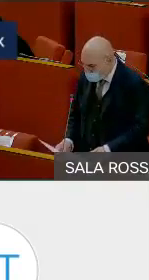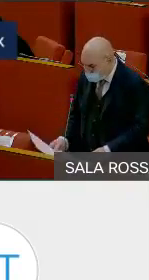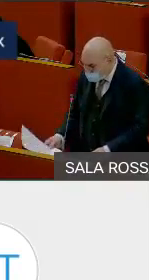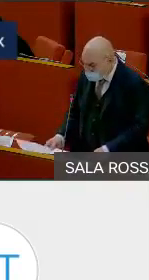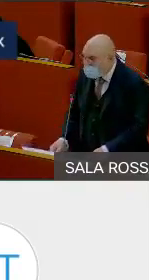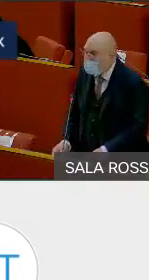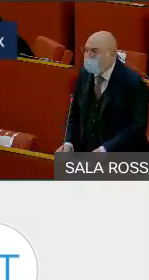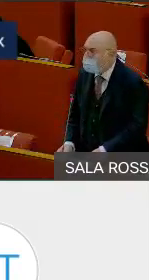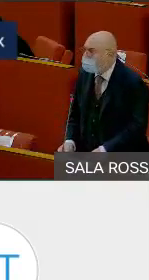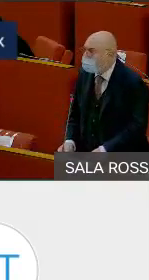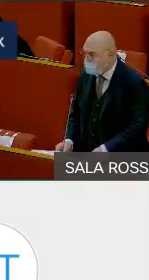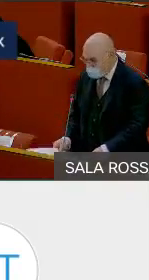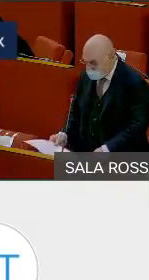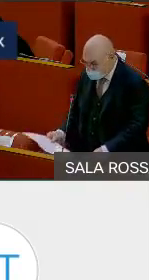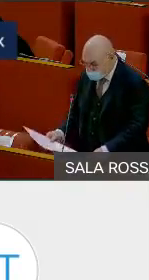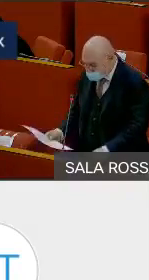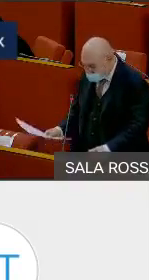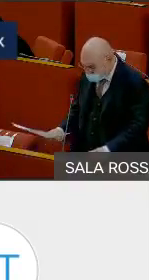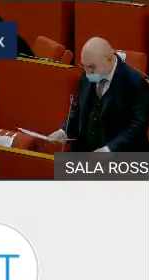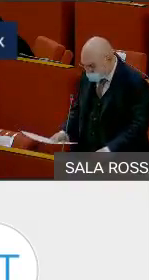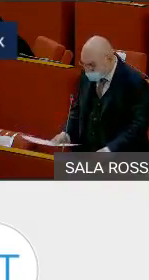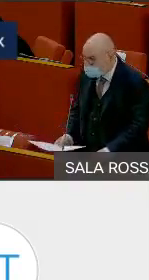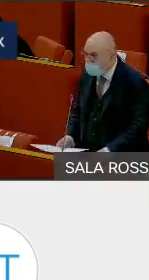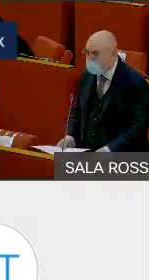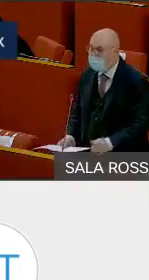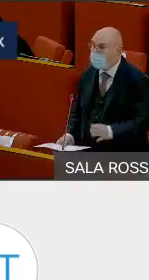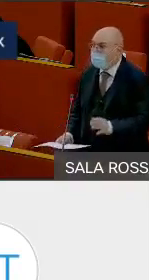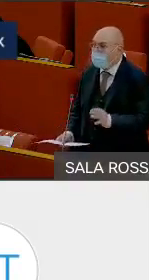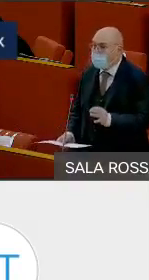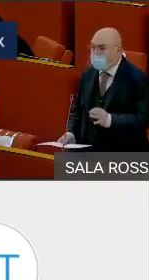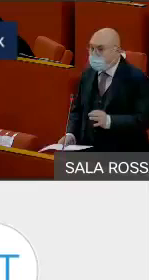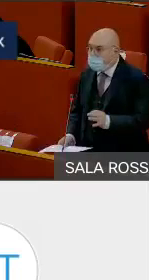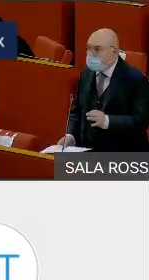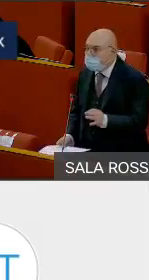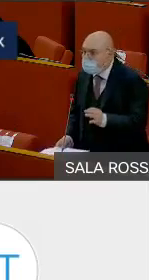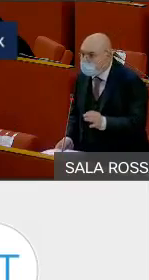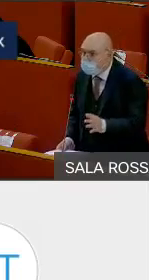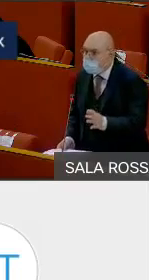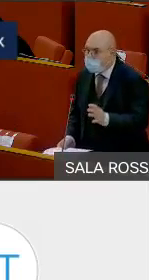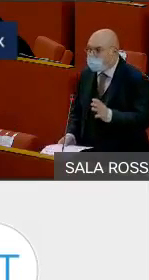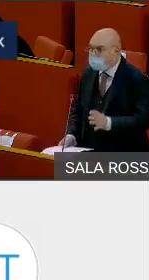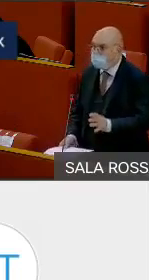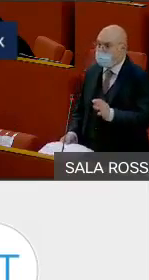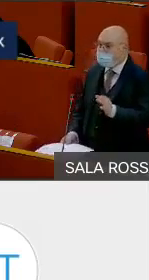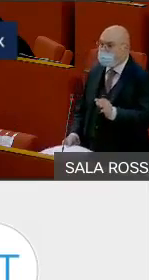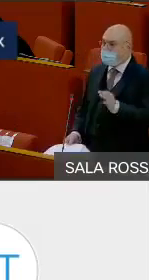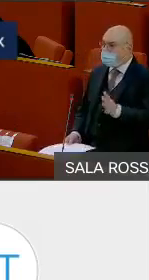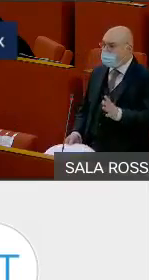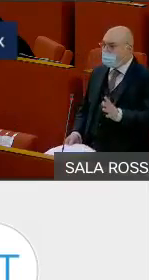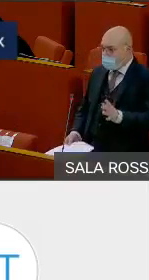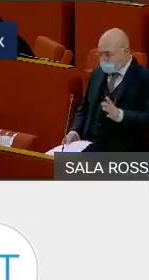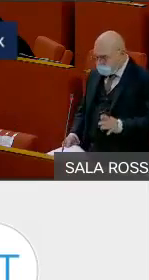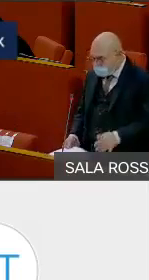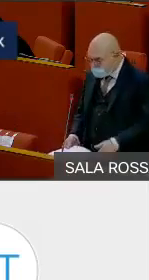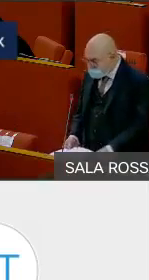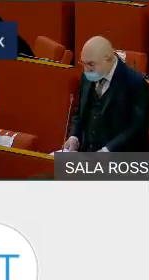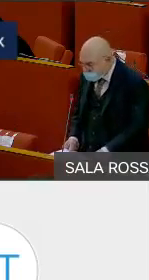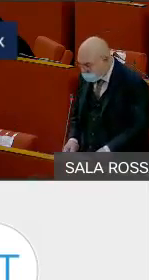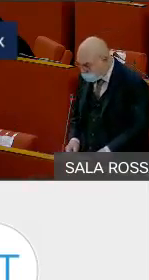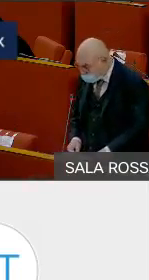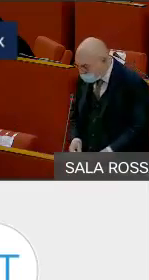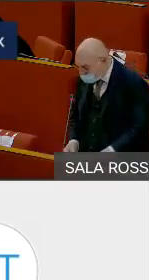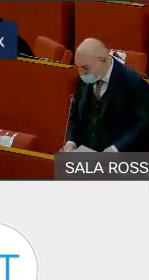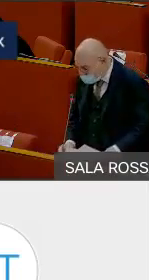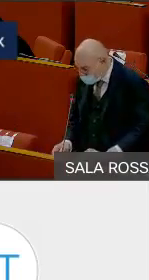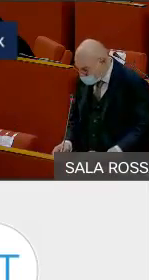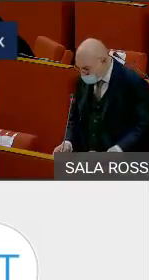vesima ma in realtà questo passa in secondo piano la politica che viene fatta con questa delibera è una politica che va a